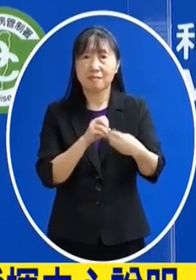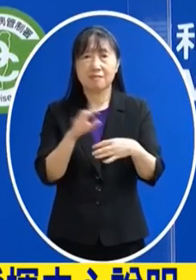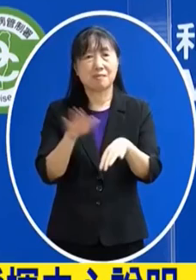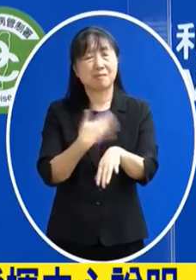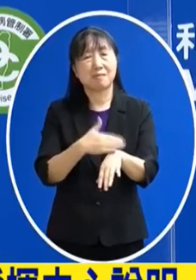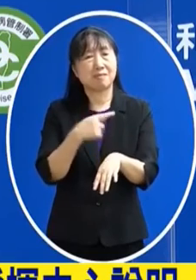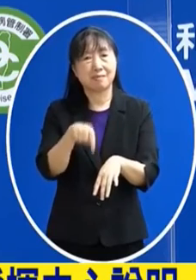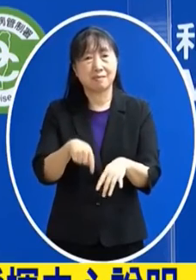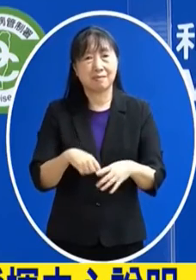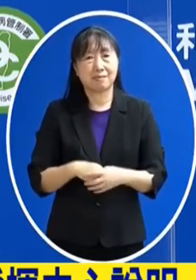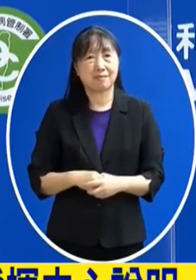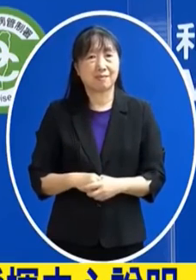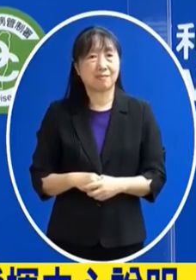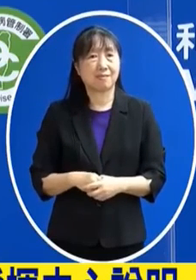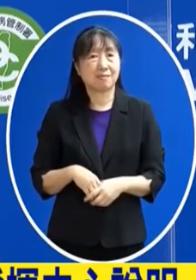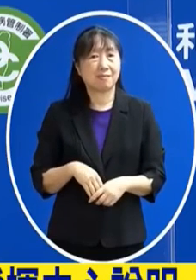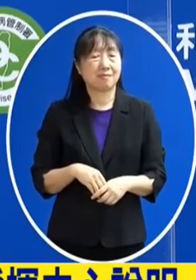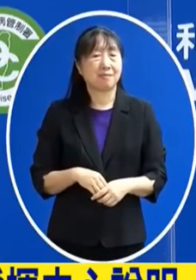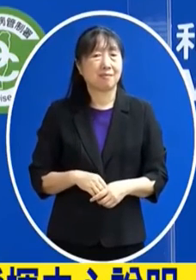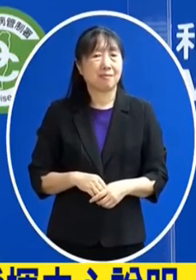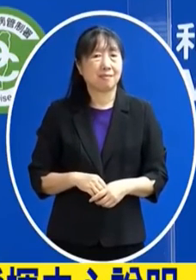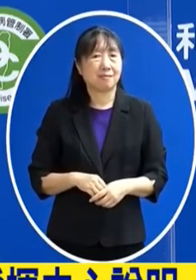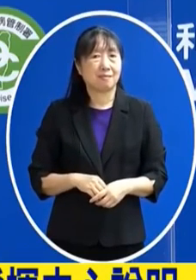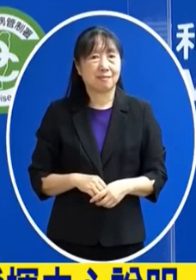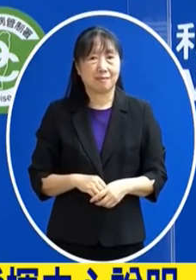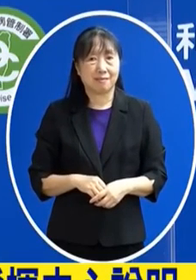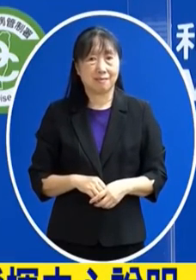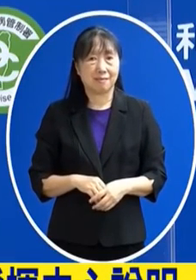施打的涵盖率来看的哈。